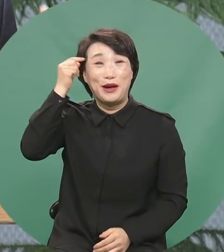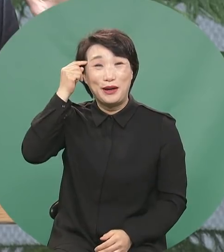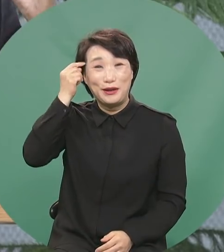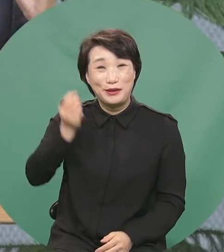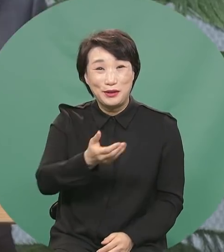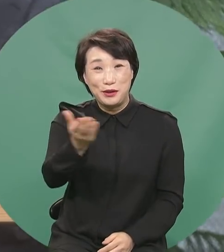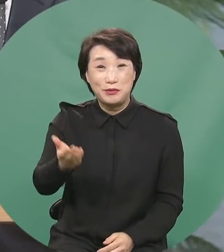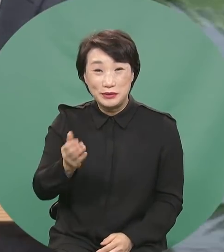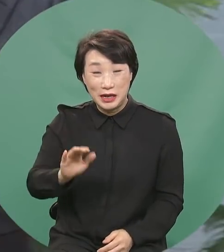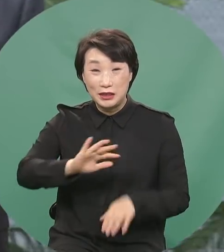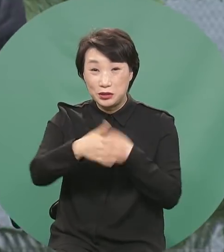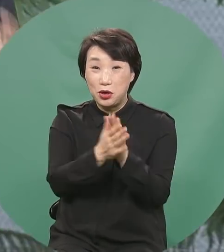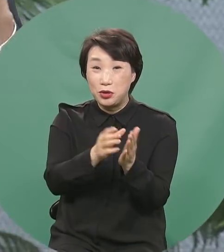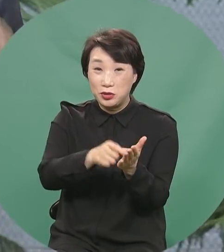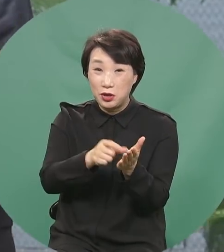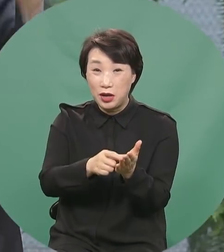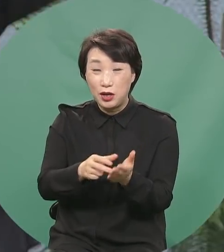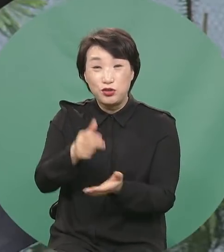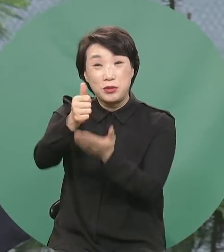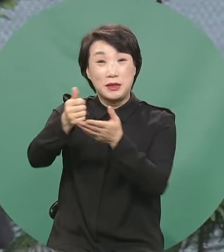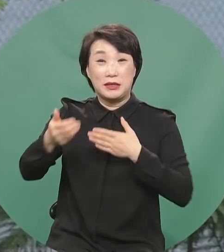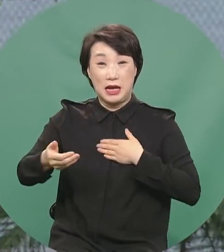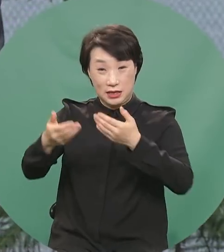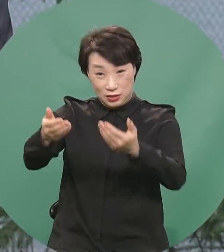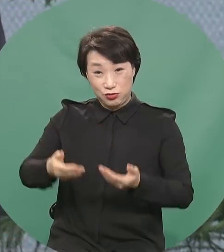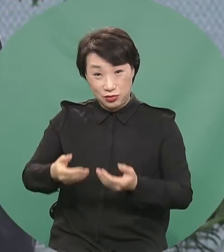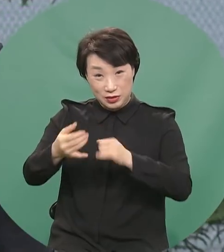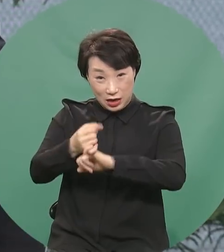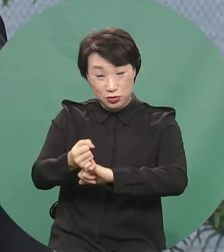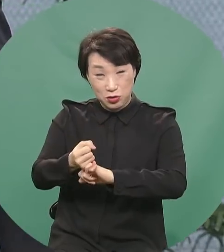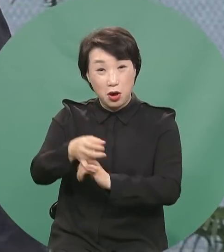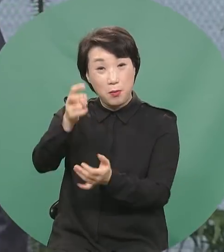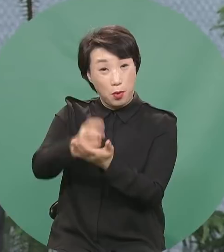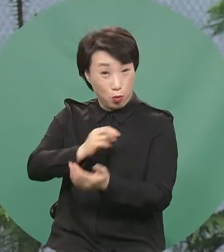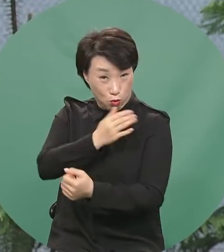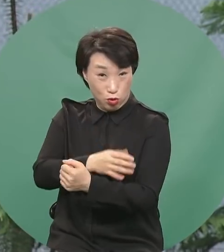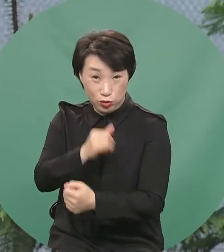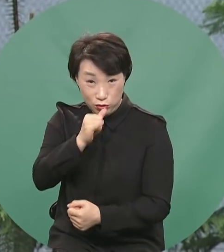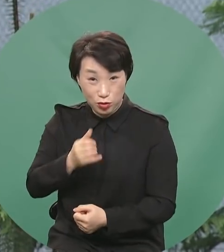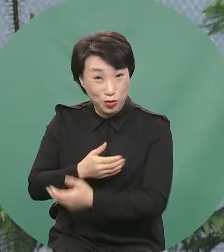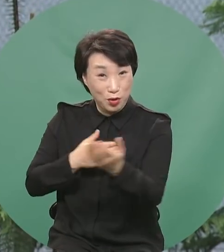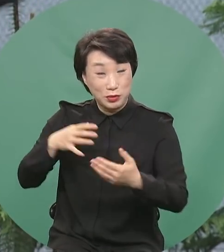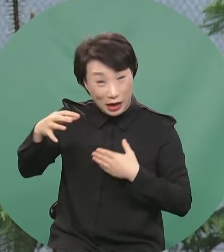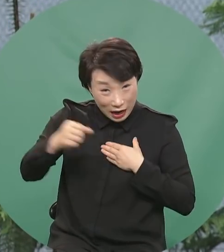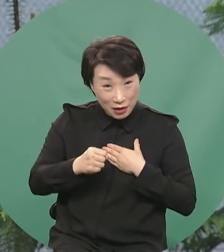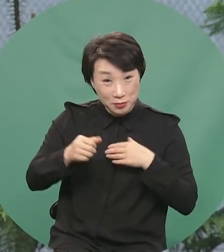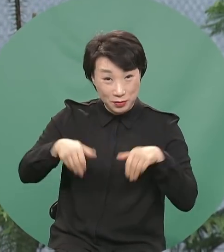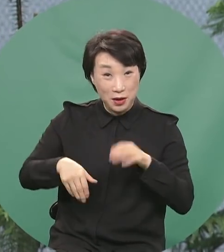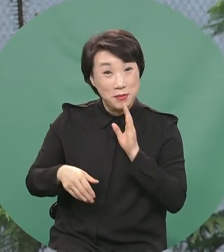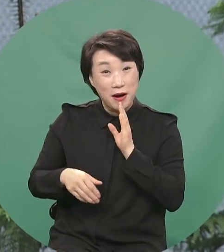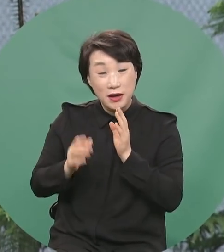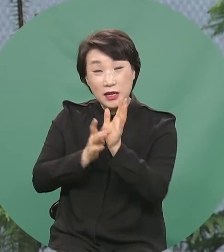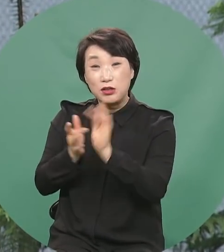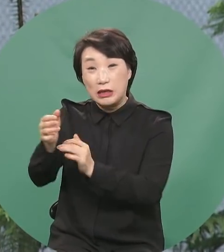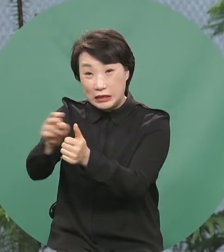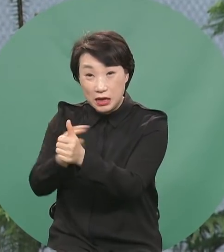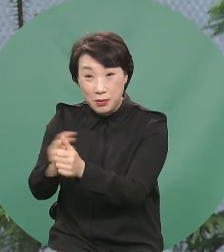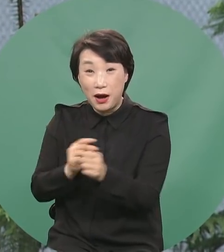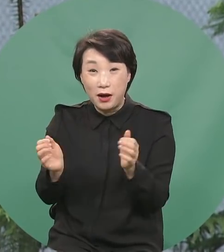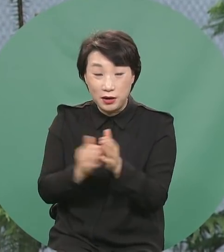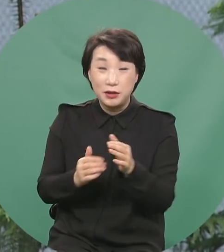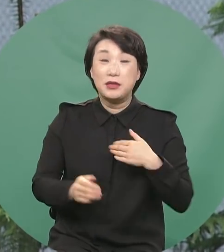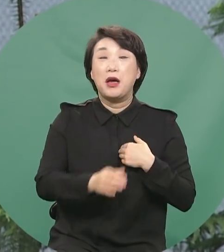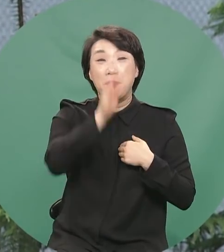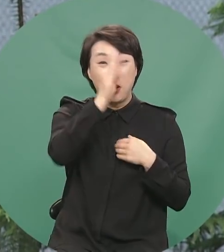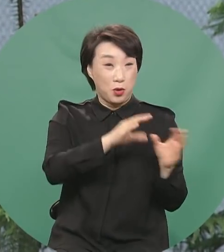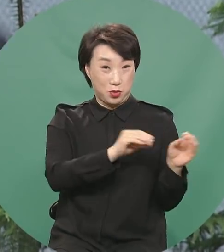여러분은 성경적 주께서 내게 주신 약속의 법적 권리를 주장하라 이 말이오. 그가 채찍에 맞았으므로 내 질병은